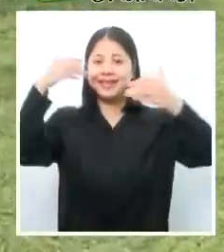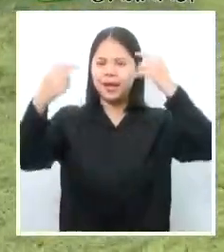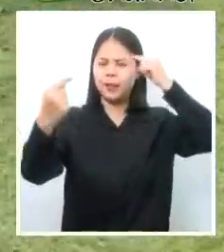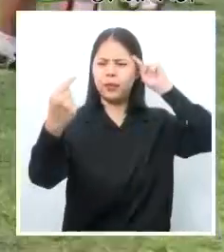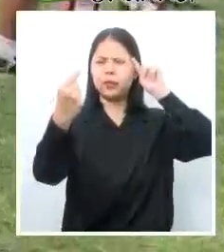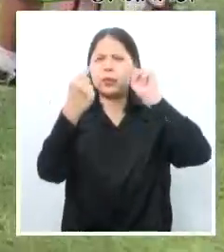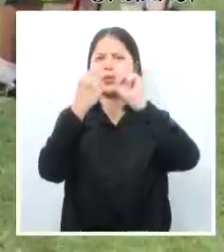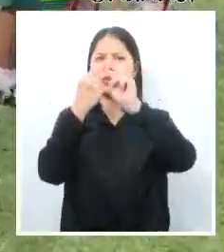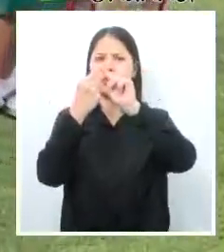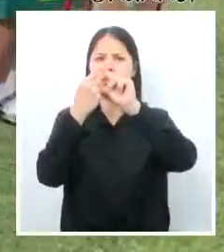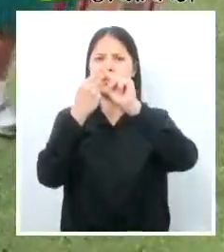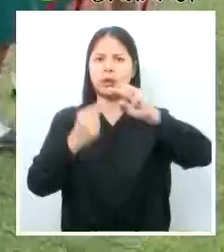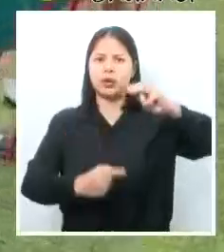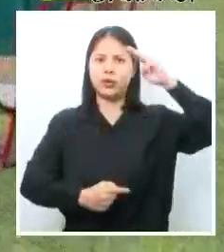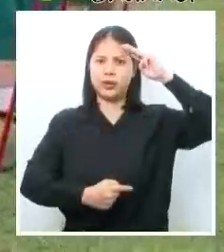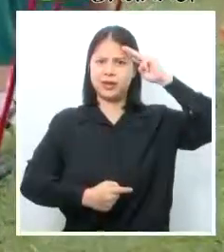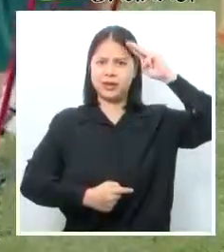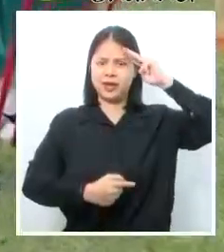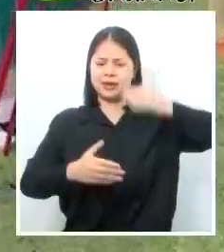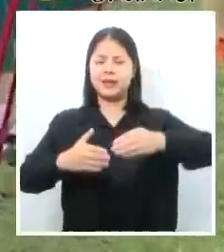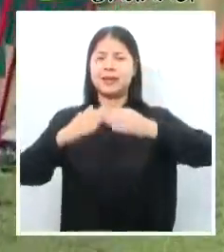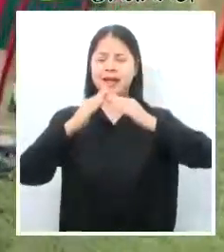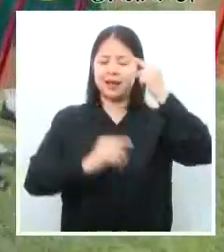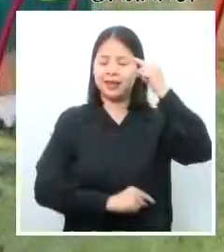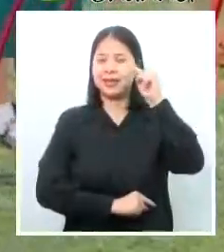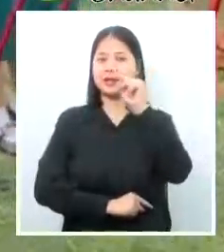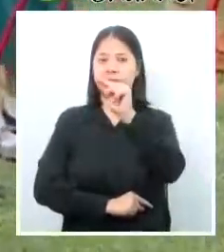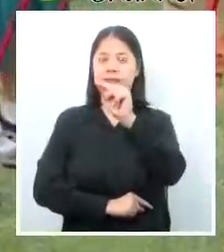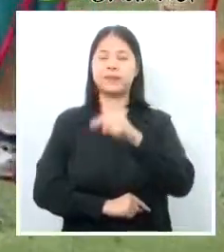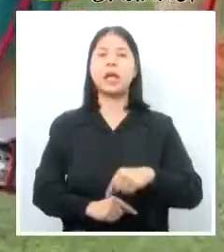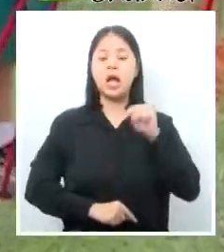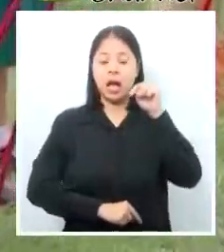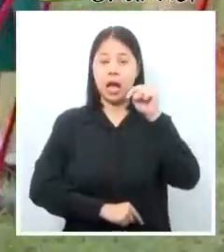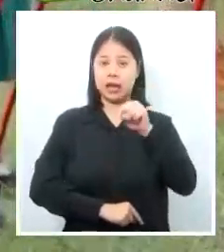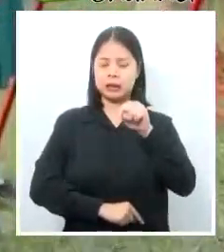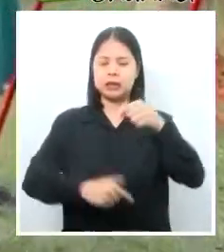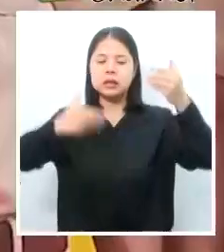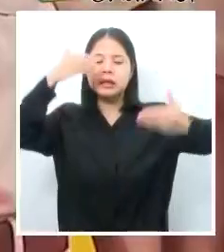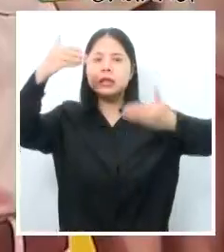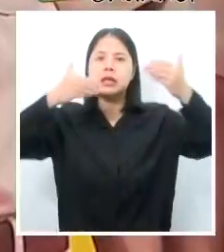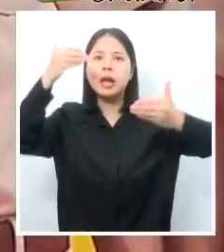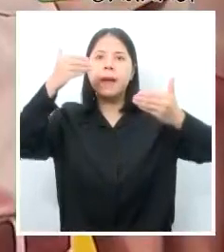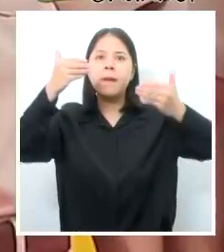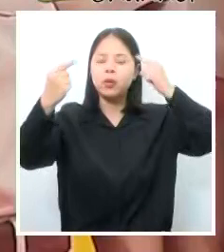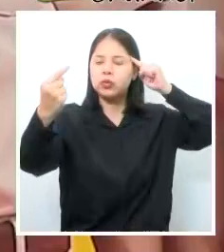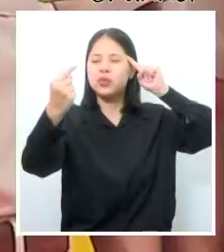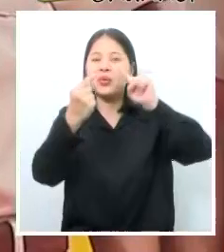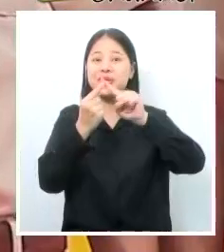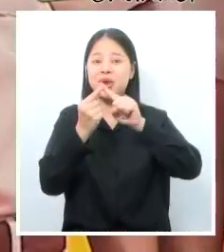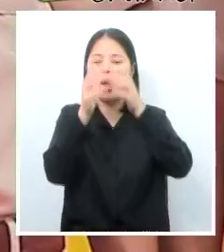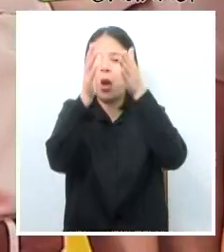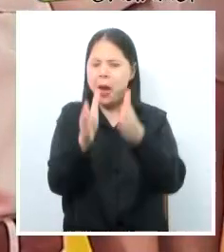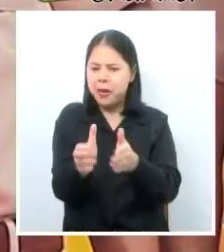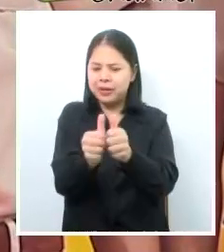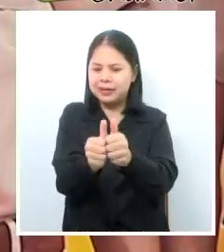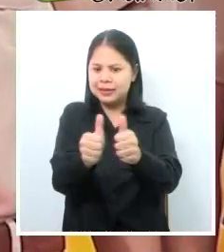วันสถาปนาคณะลูกเสือแห่งชาติ กิจการลูกเสือเป็นการสร้างทรัพยากรมนุษย์ให้มีคุณค่าสร้างลักษ